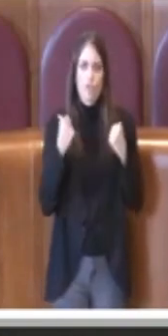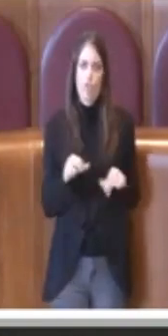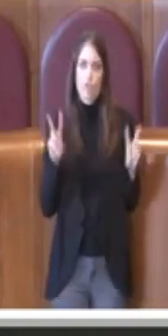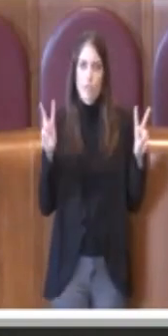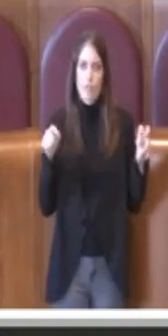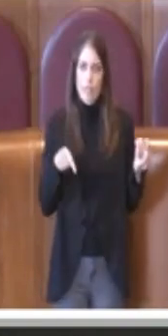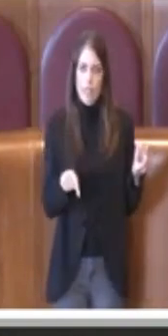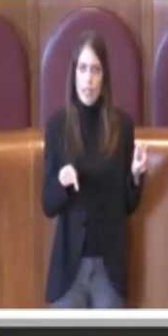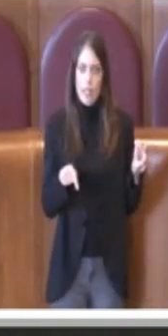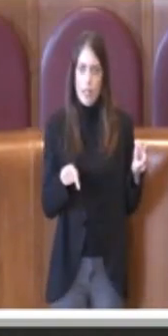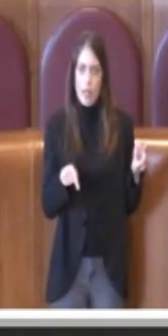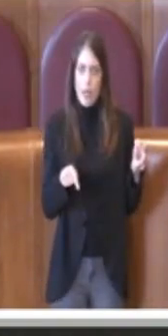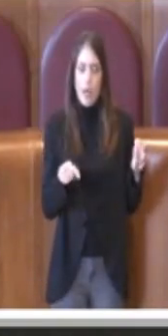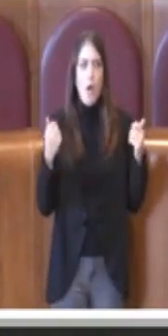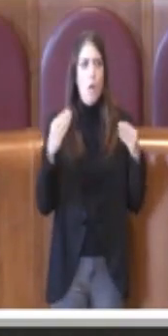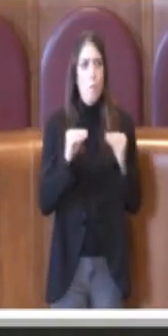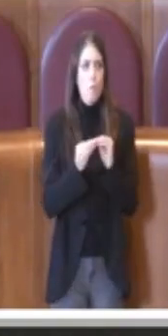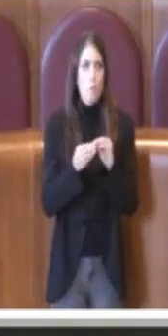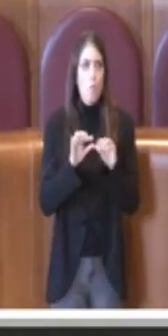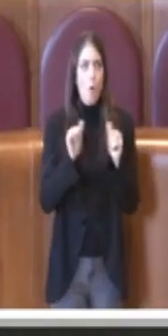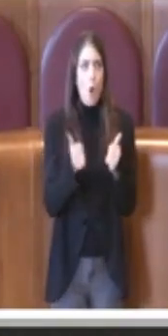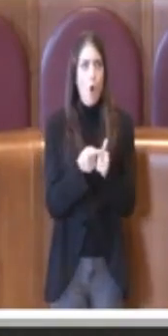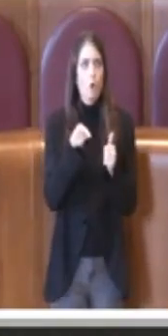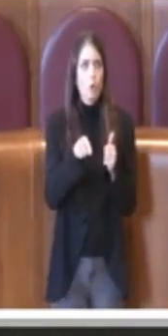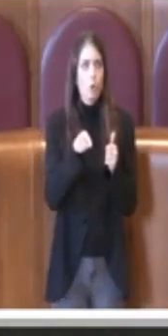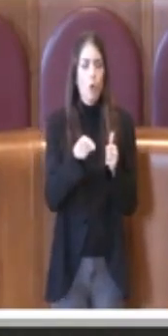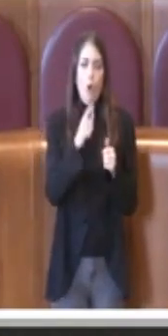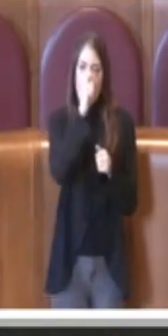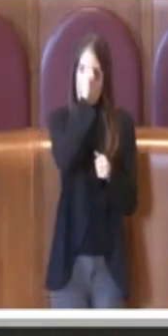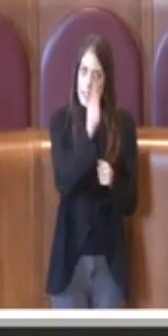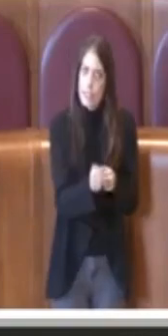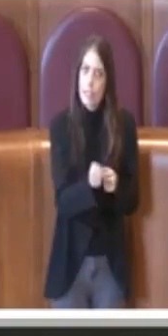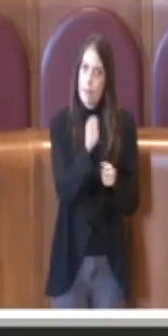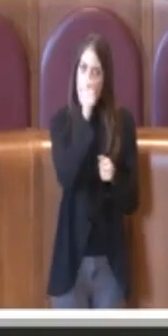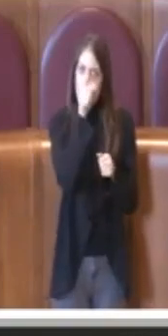civile, in una modalità di rispetto